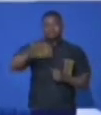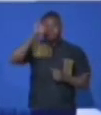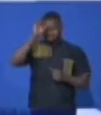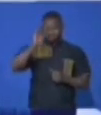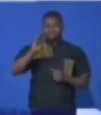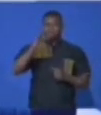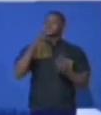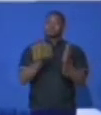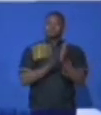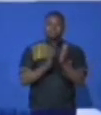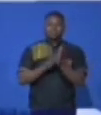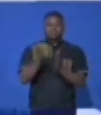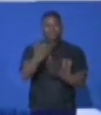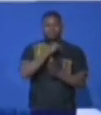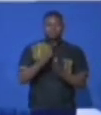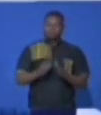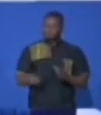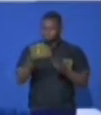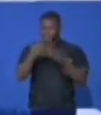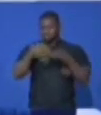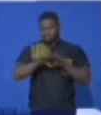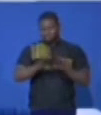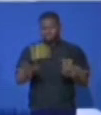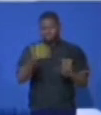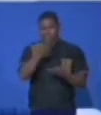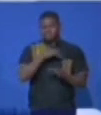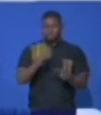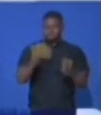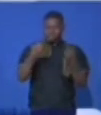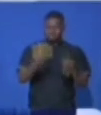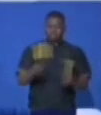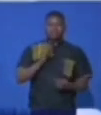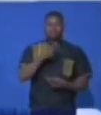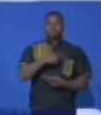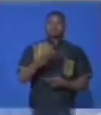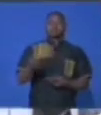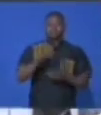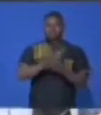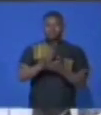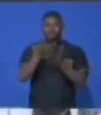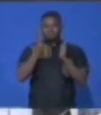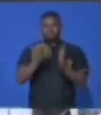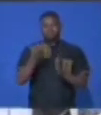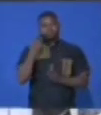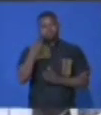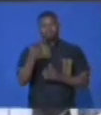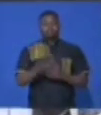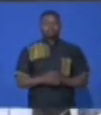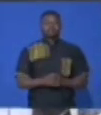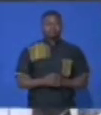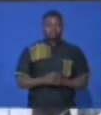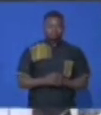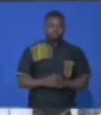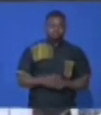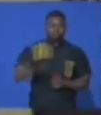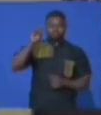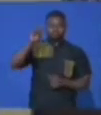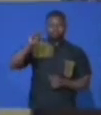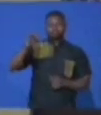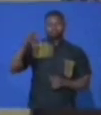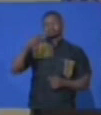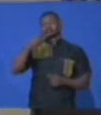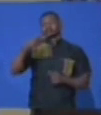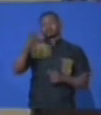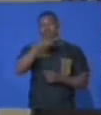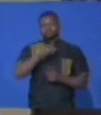Le projet a été lancé en présence de Presley Kemtouré et Mahamadi Ouedraogo. L'ONG Plan International Burkina